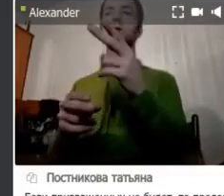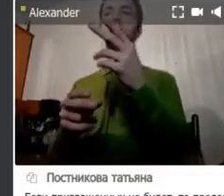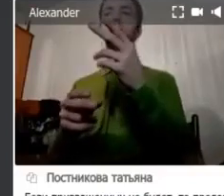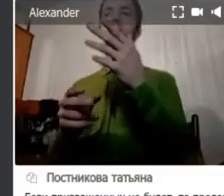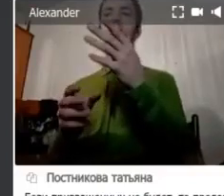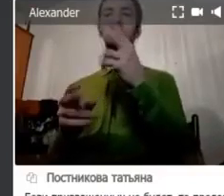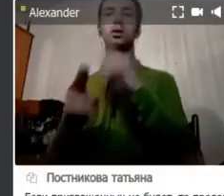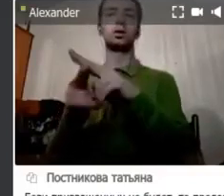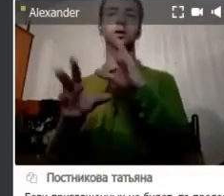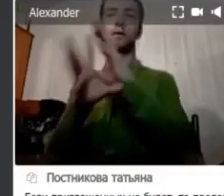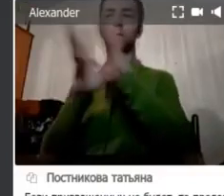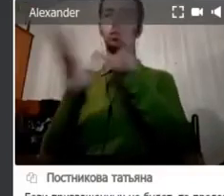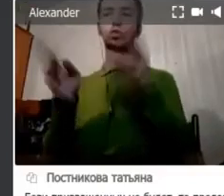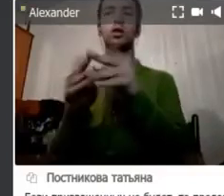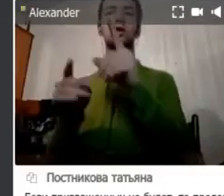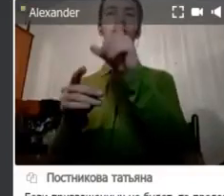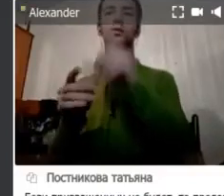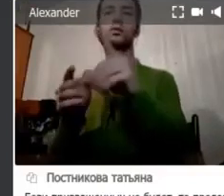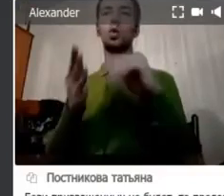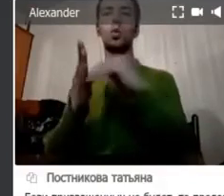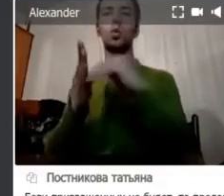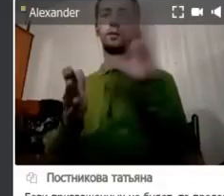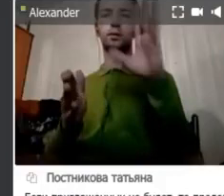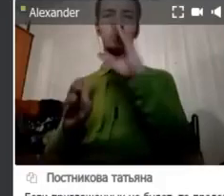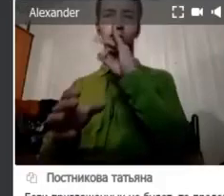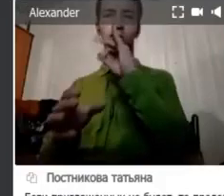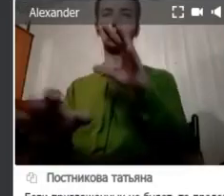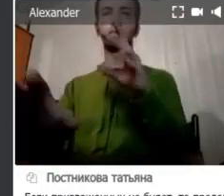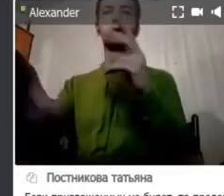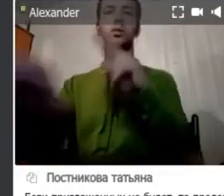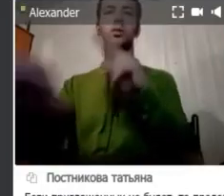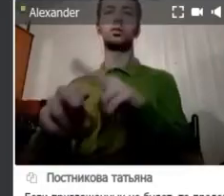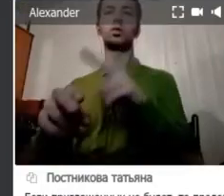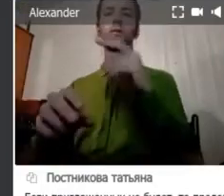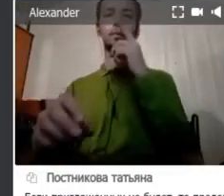взаимовыручка. То есть в любом случае вам помогут.